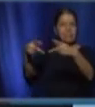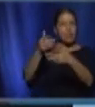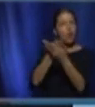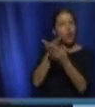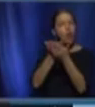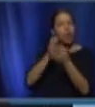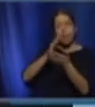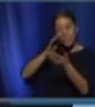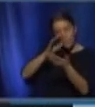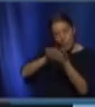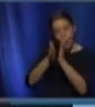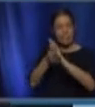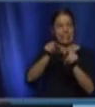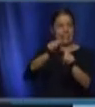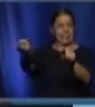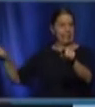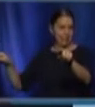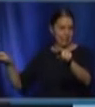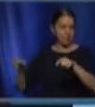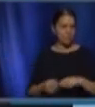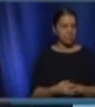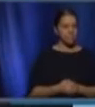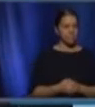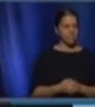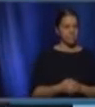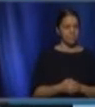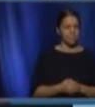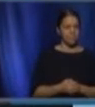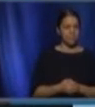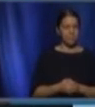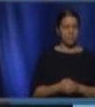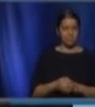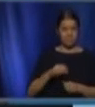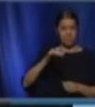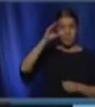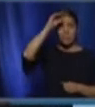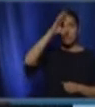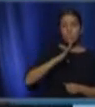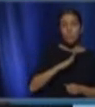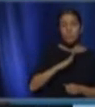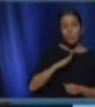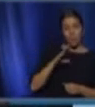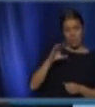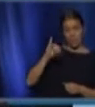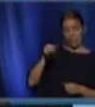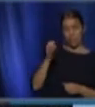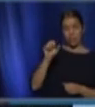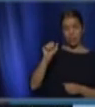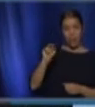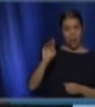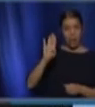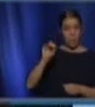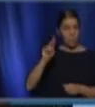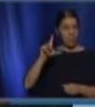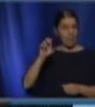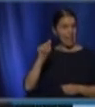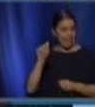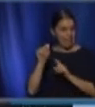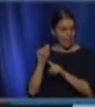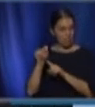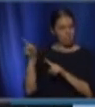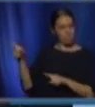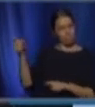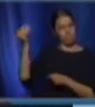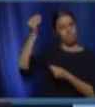semaine, puis on a déjà commencé un blitz. On va poursuivre ce blitz-là. Bon, pour ce qui est des écoles,